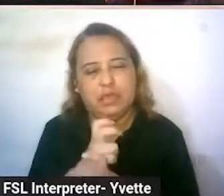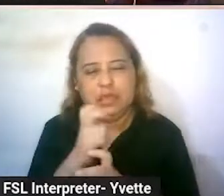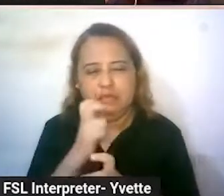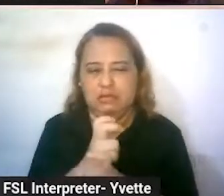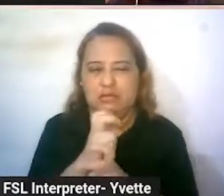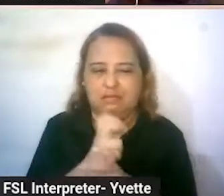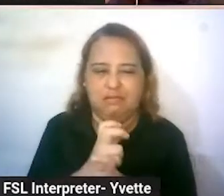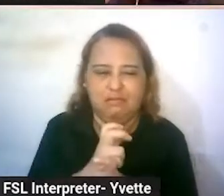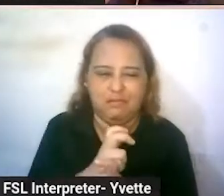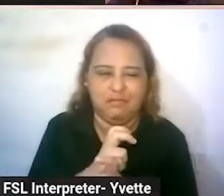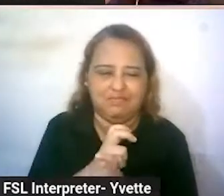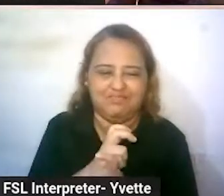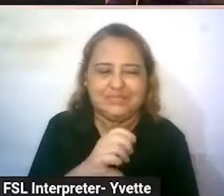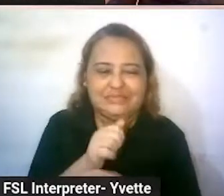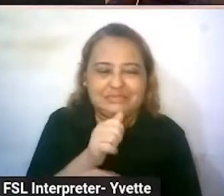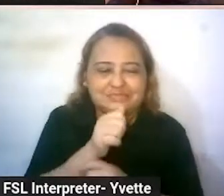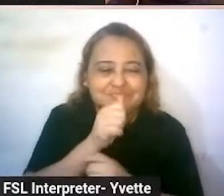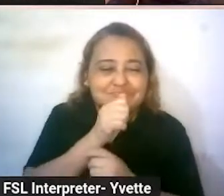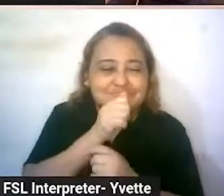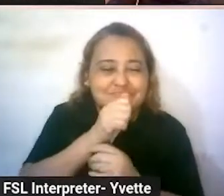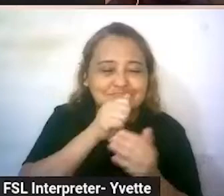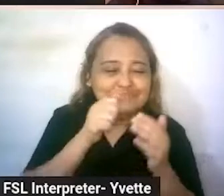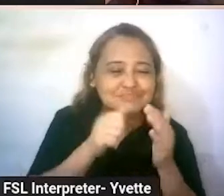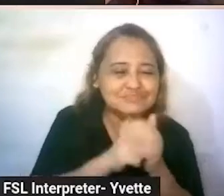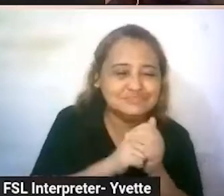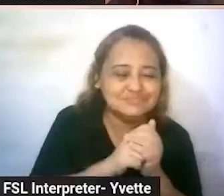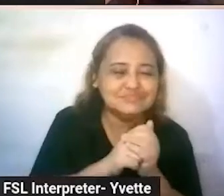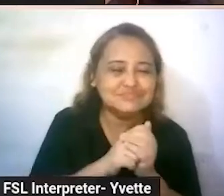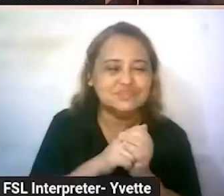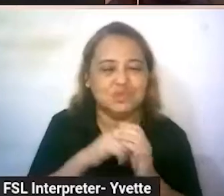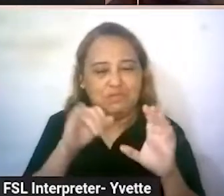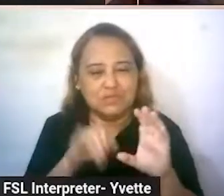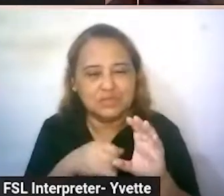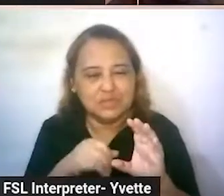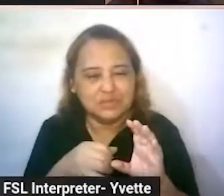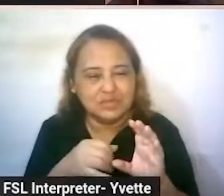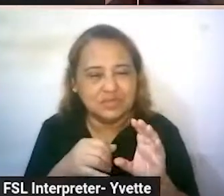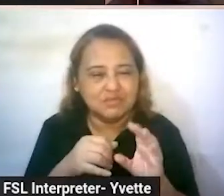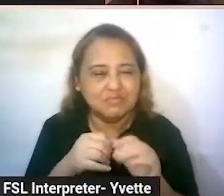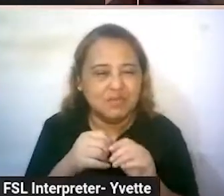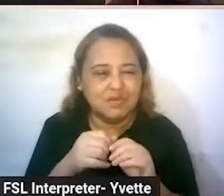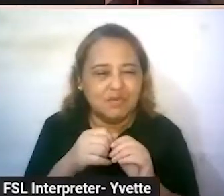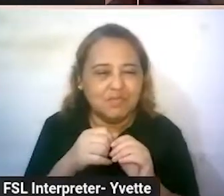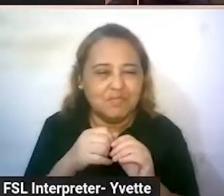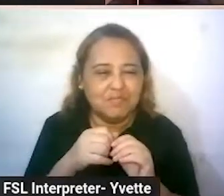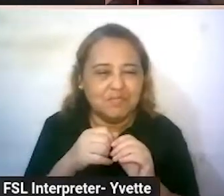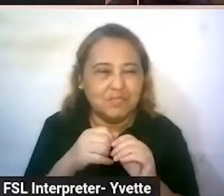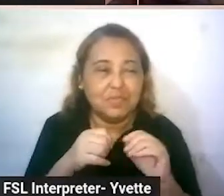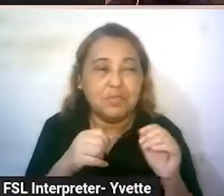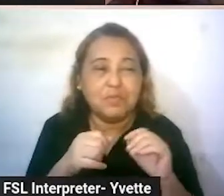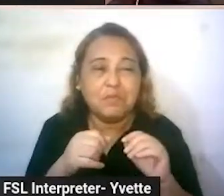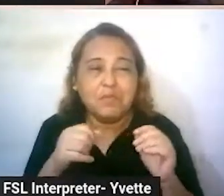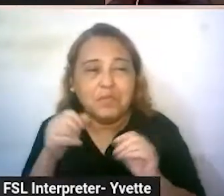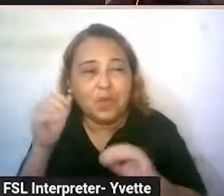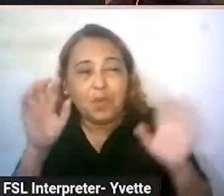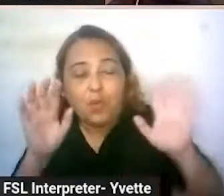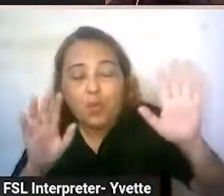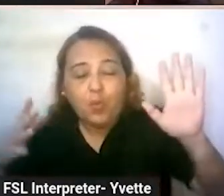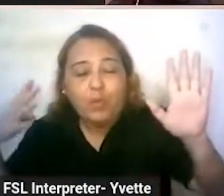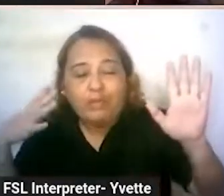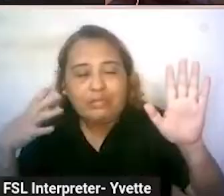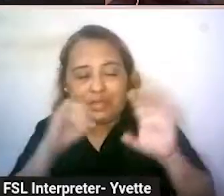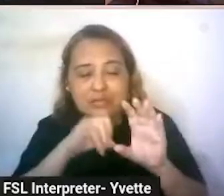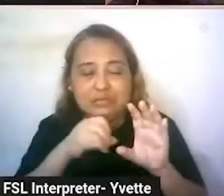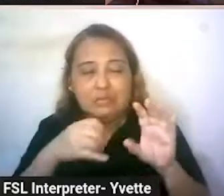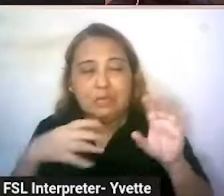And itinatago ko yon, even yung mga sa jeep na, pwede ko namang sabihin, kuya, wait lang, hindi ko siya pinapa-stop. Na